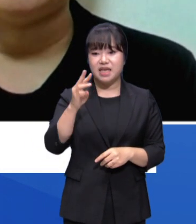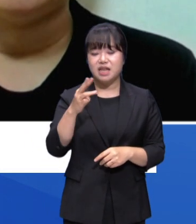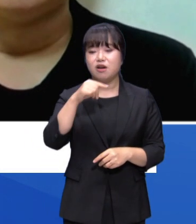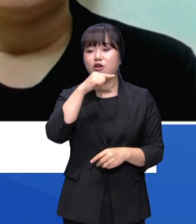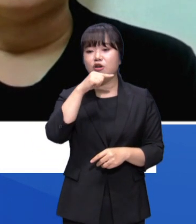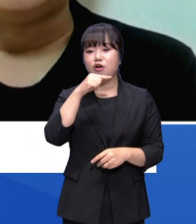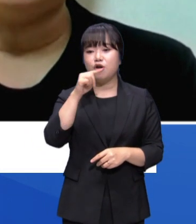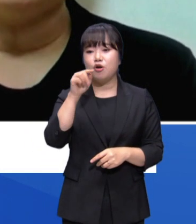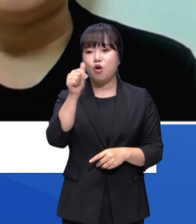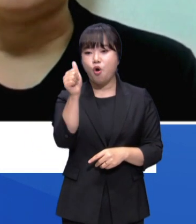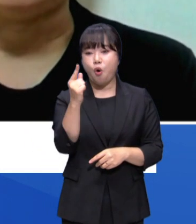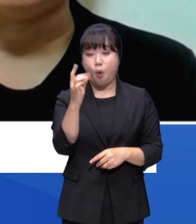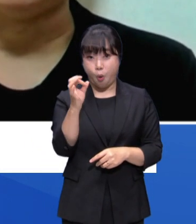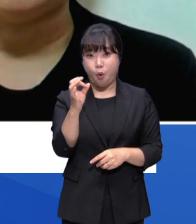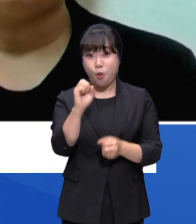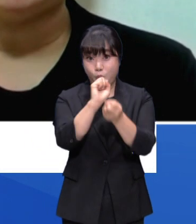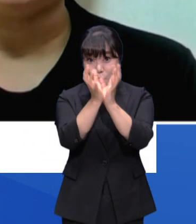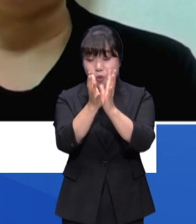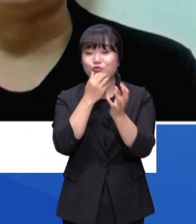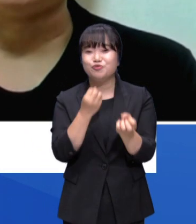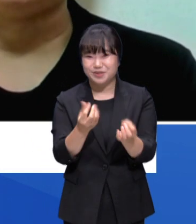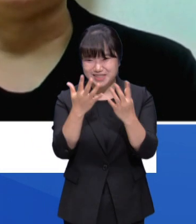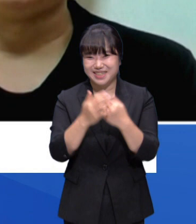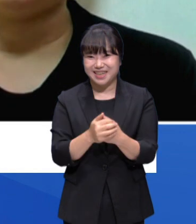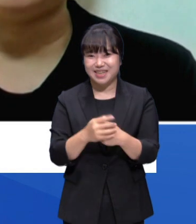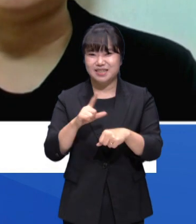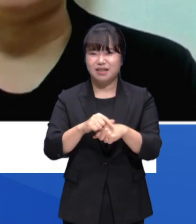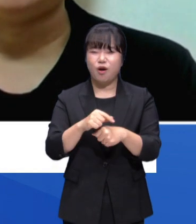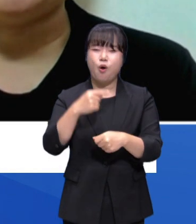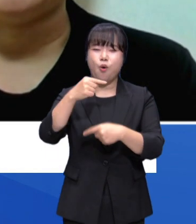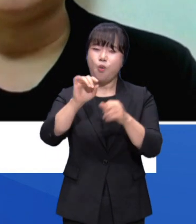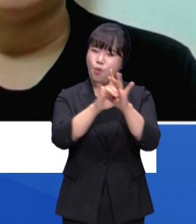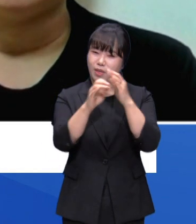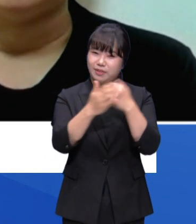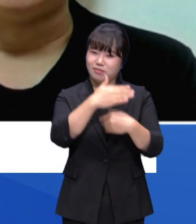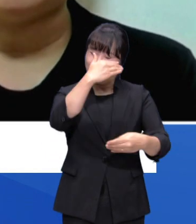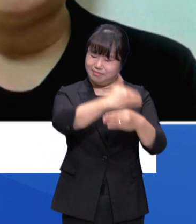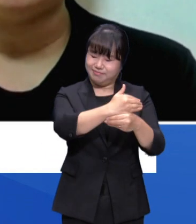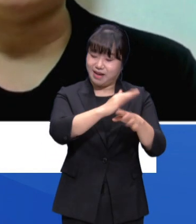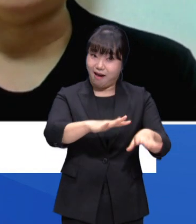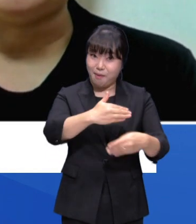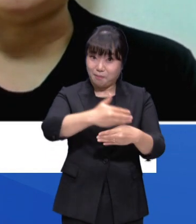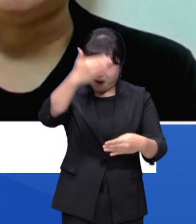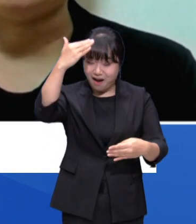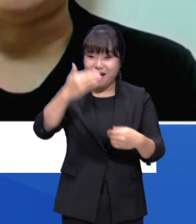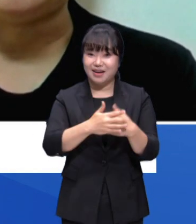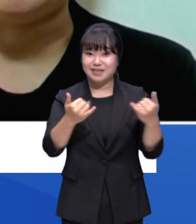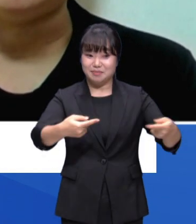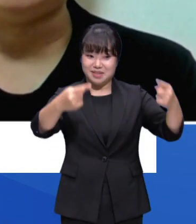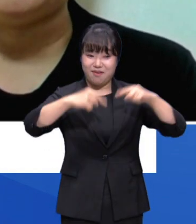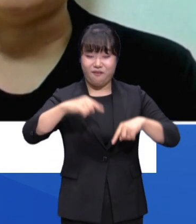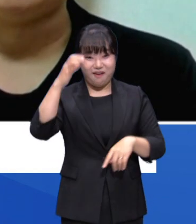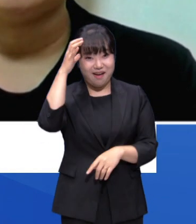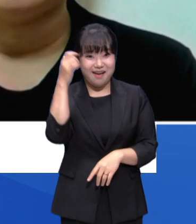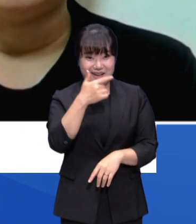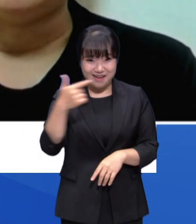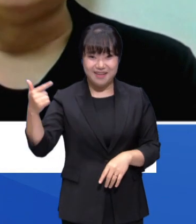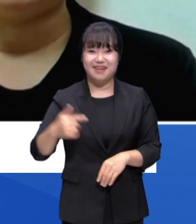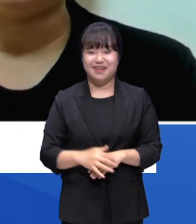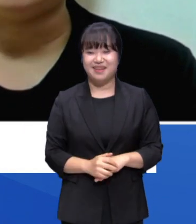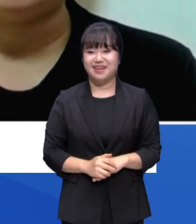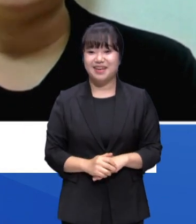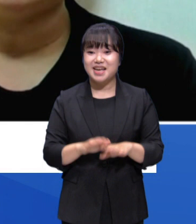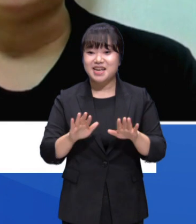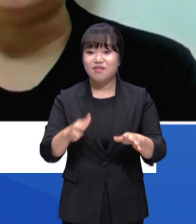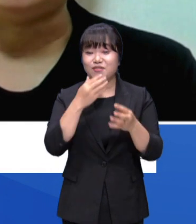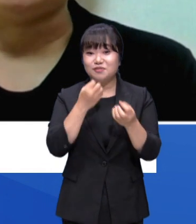됩니다. 한동안 함께하지 못했던 그런 축제이기 때문에 참여하는 주민들의 기대도 굉장히 큰데요.